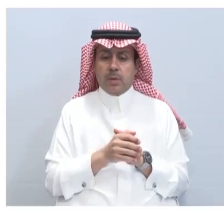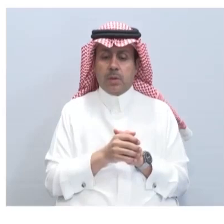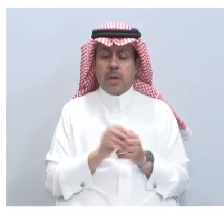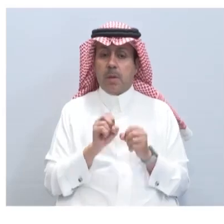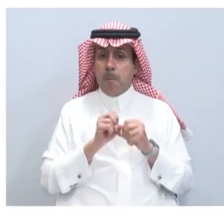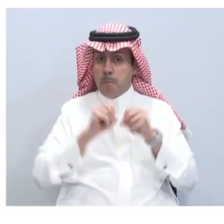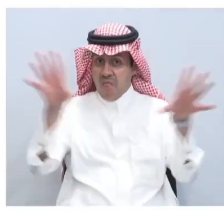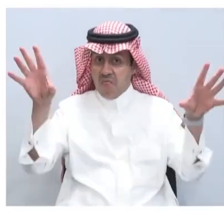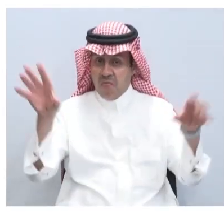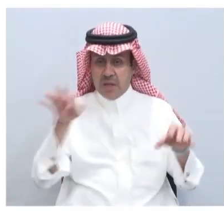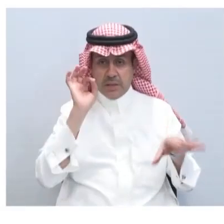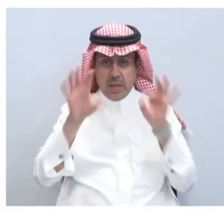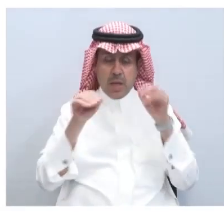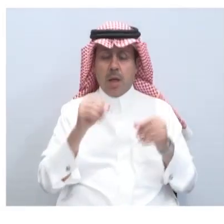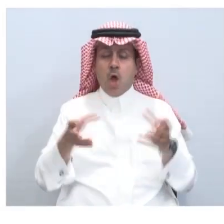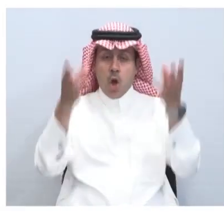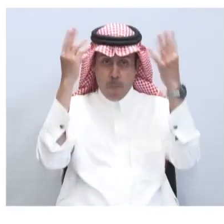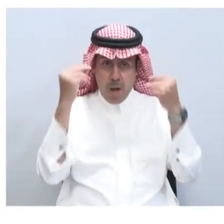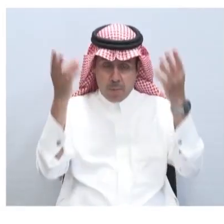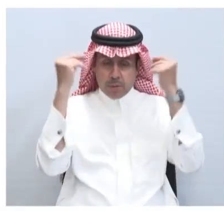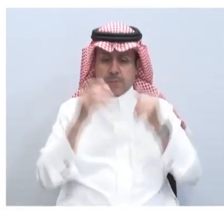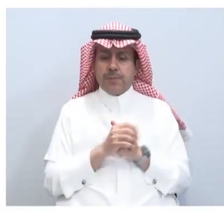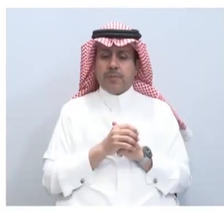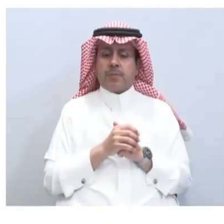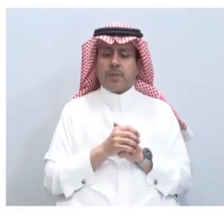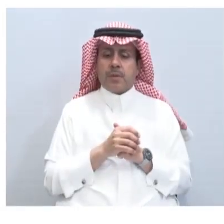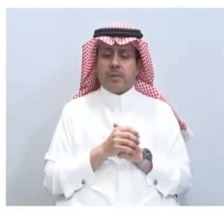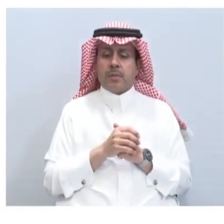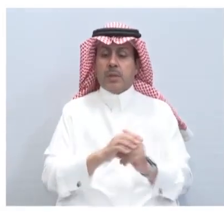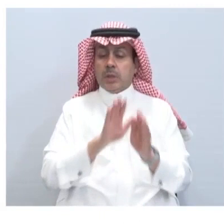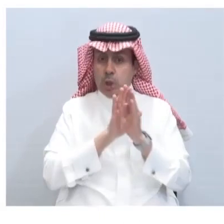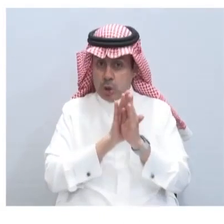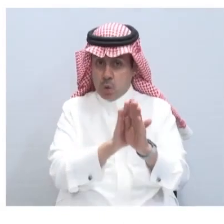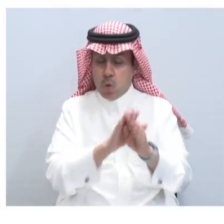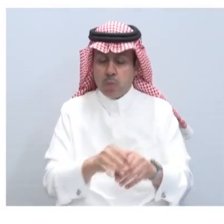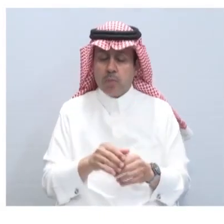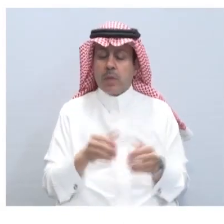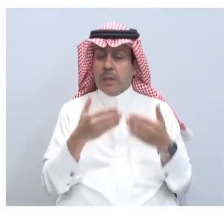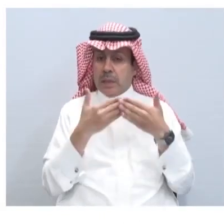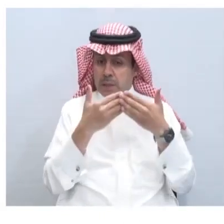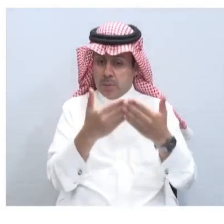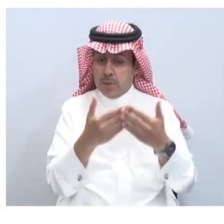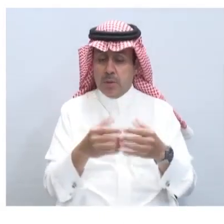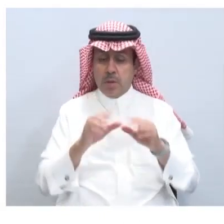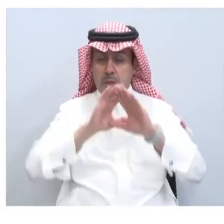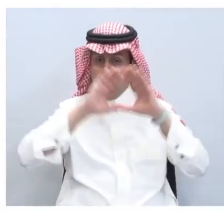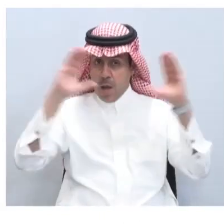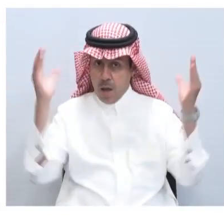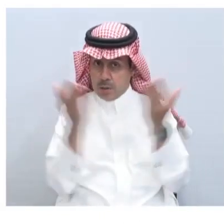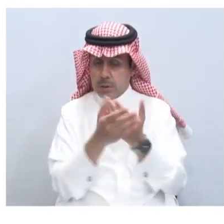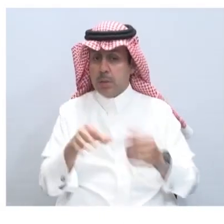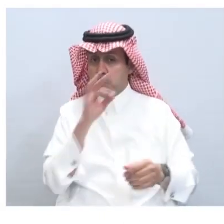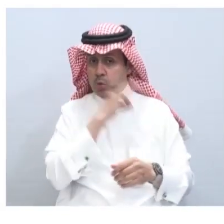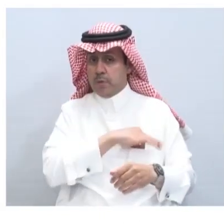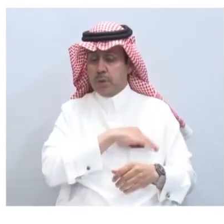البث الانتقائي للمعلومات تسهم هذه الخدمه انها تقوم بماذا في احاطه المستفيدين